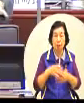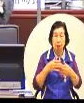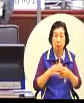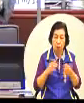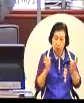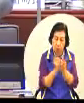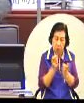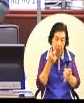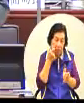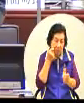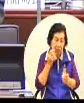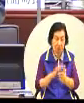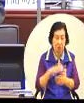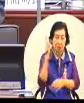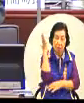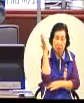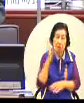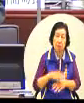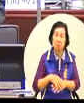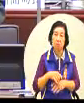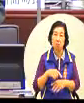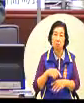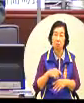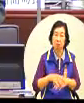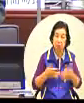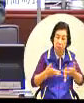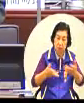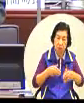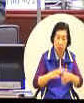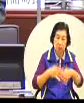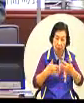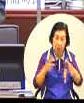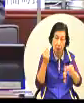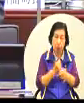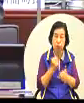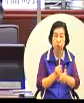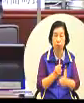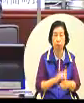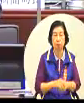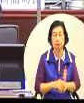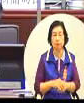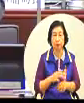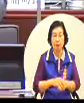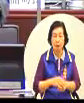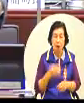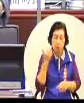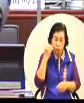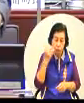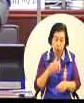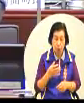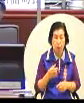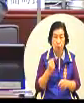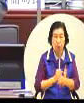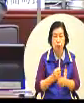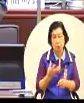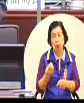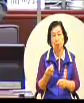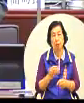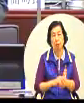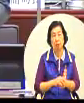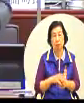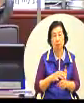难的施政我要不要做，那我也觉得说如果不做啊，当然仰望就